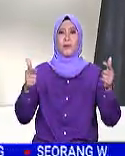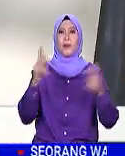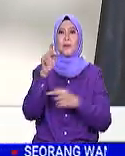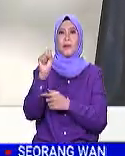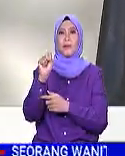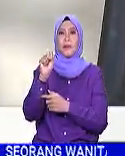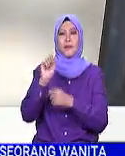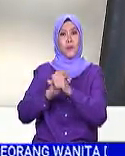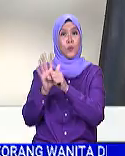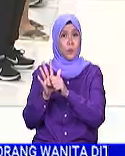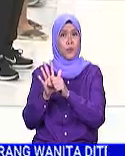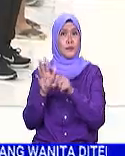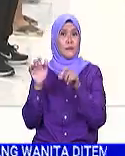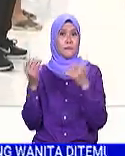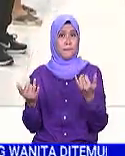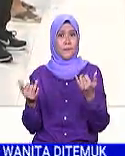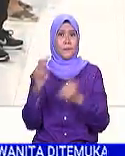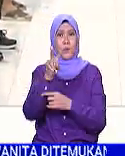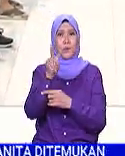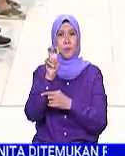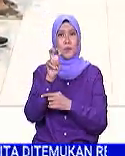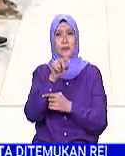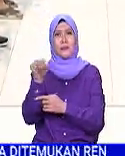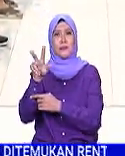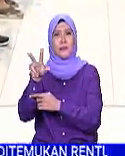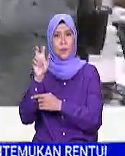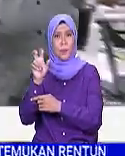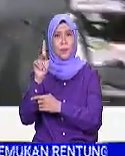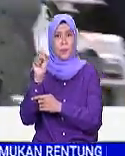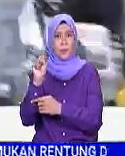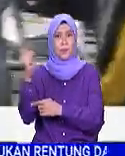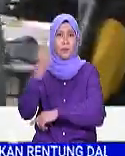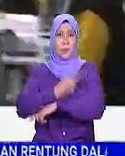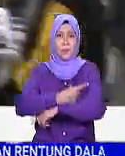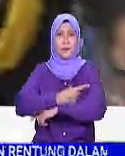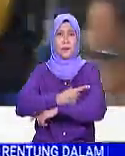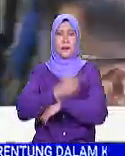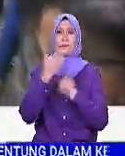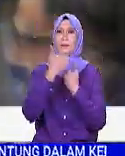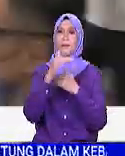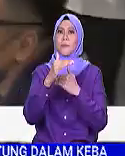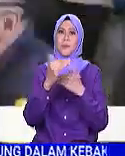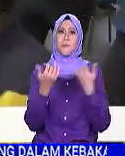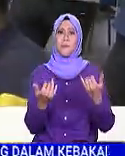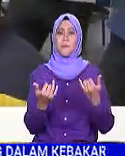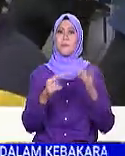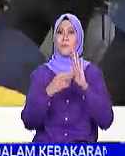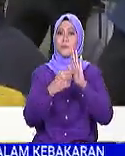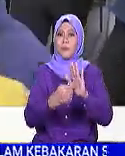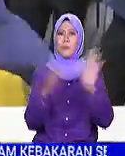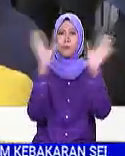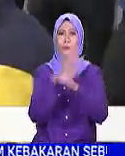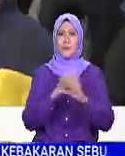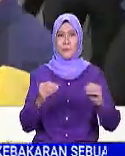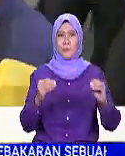ketan harian qobid 19 juga dalam lingkungan 200 hingga 300 ke sehari dalam tempo kebelakangan ini membuktikan